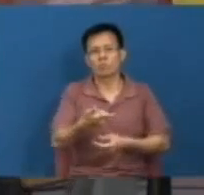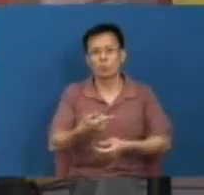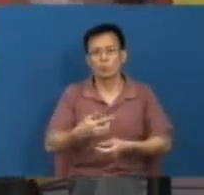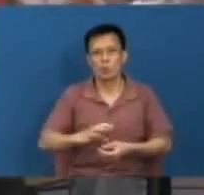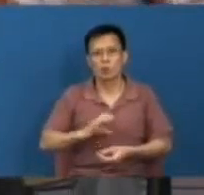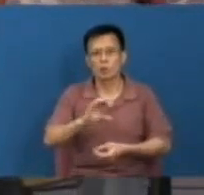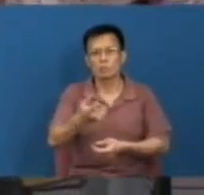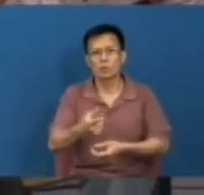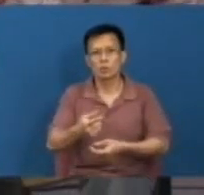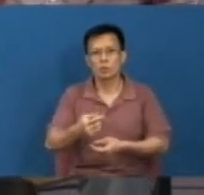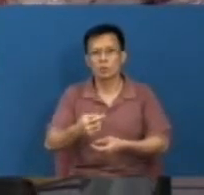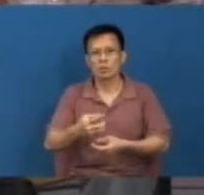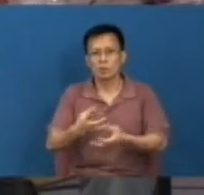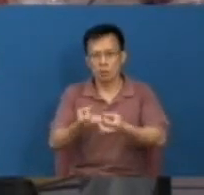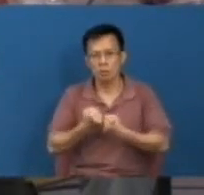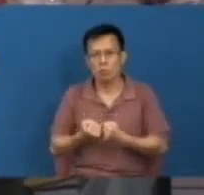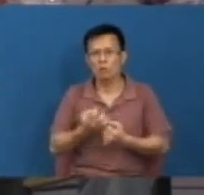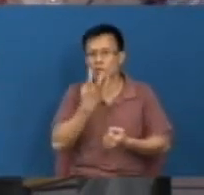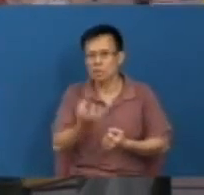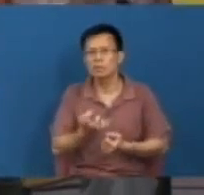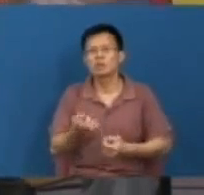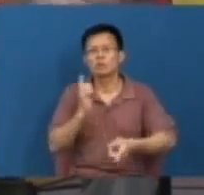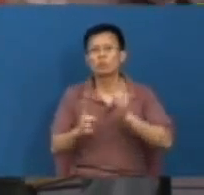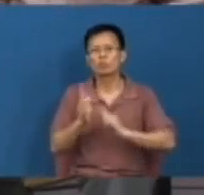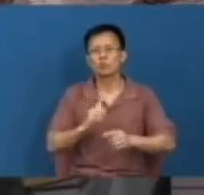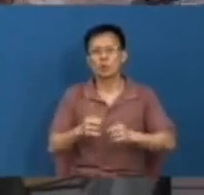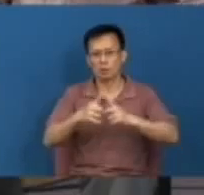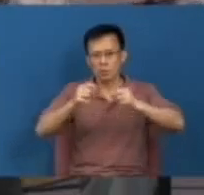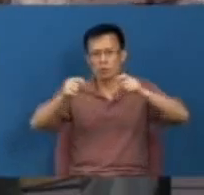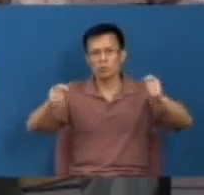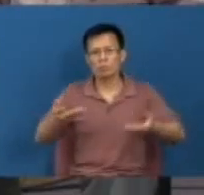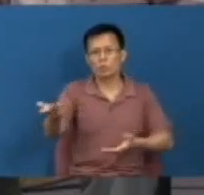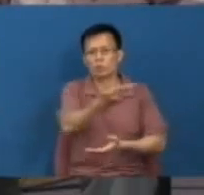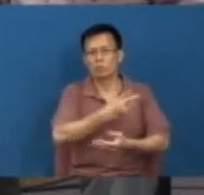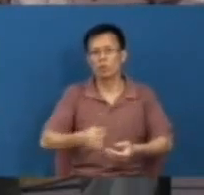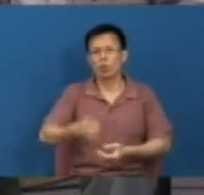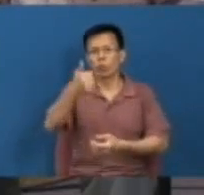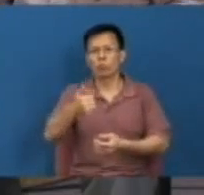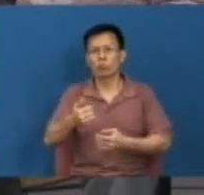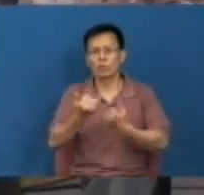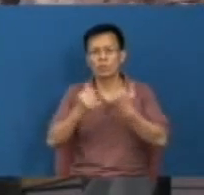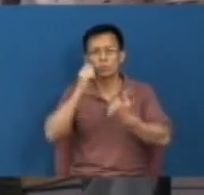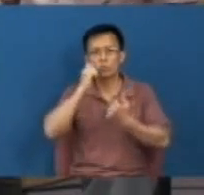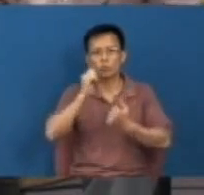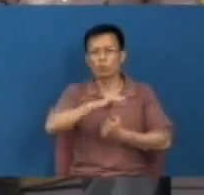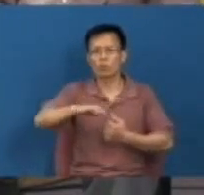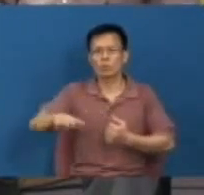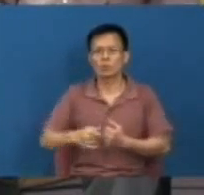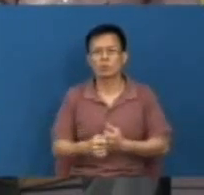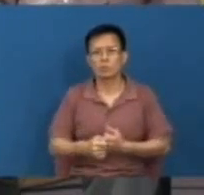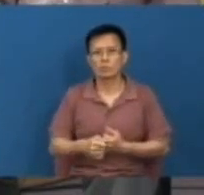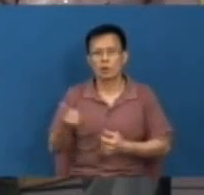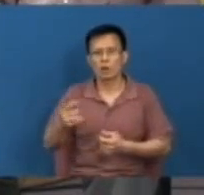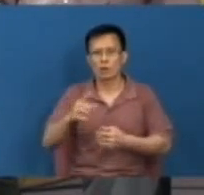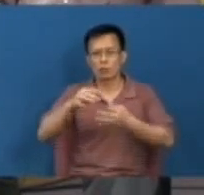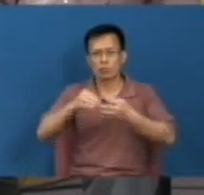蝕本都唔怕去改建呢個係地區嘅發展，係令到大家有個更加好嘅生活環境。 我諗啊，張生係好中意講大話嘅，好似佢